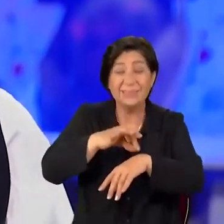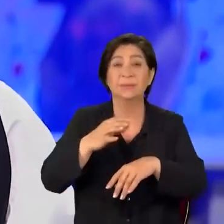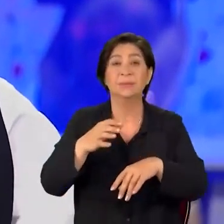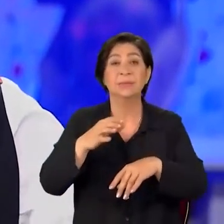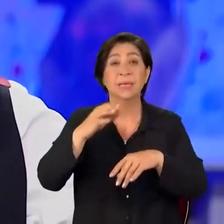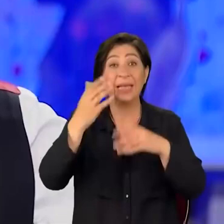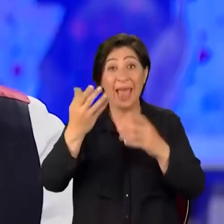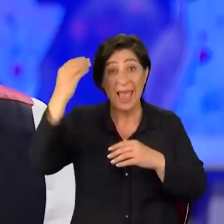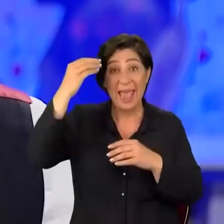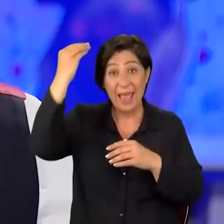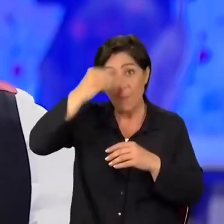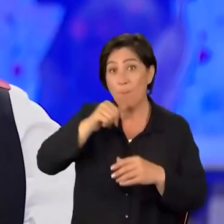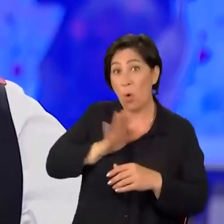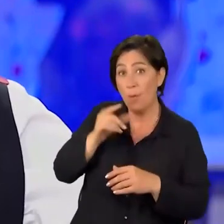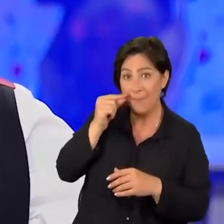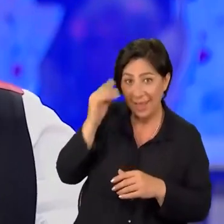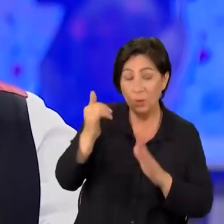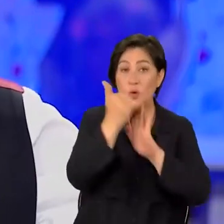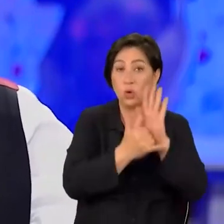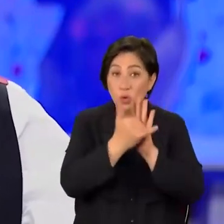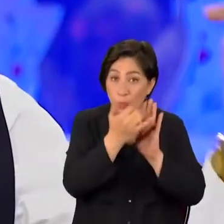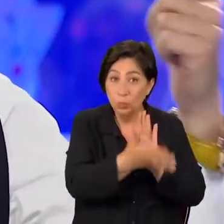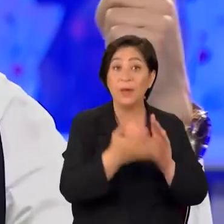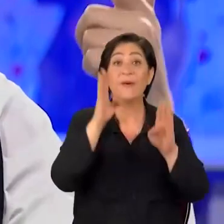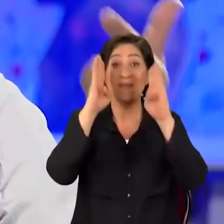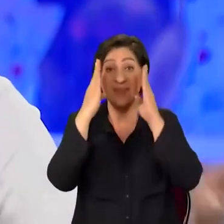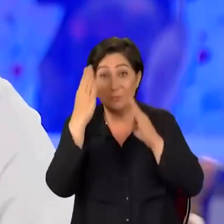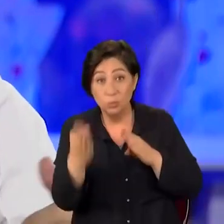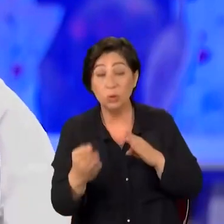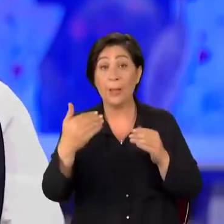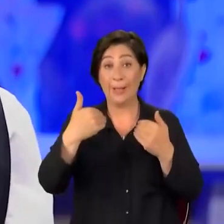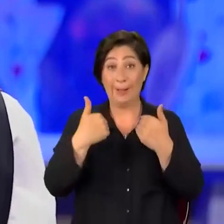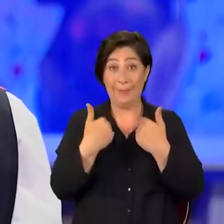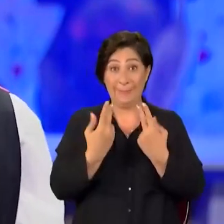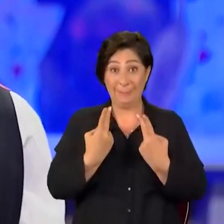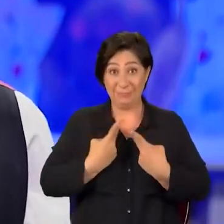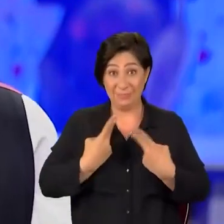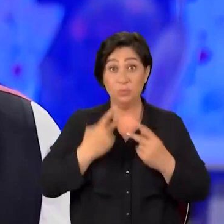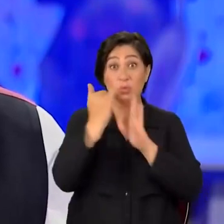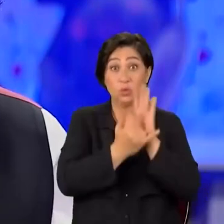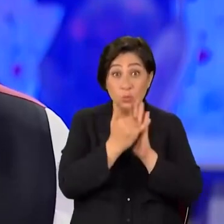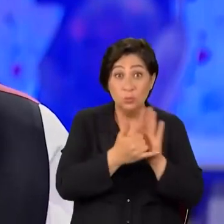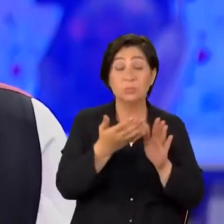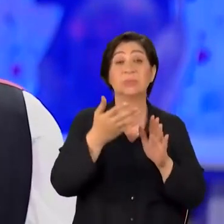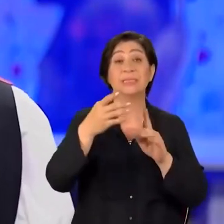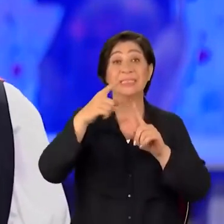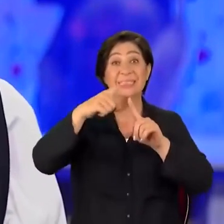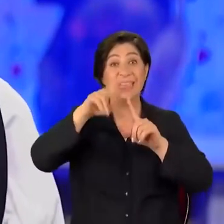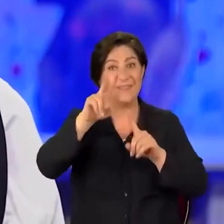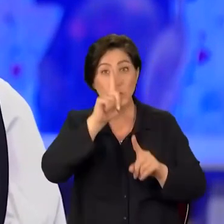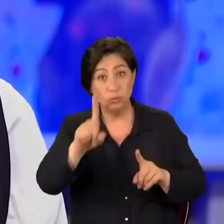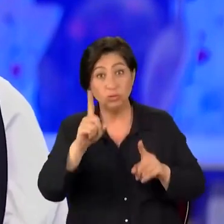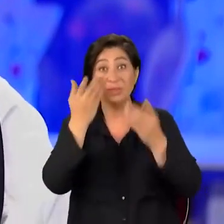anda gerek Ekrem Bey'in YouTube hesabı, gerek Facebook'u, gerek bizim YouTube hesabımız,